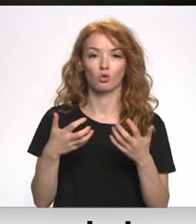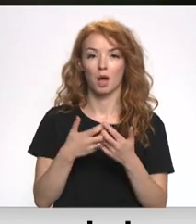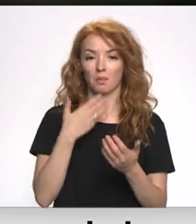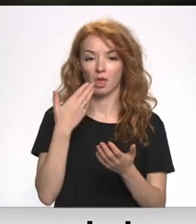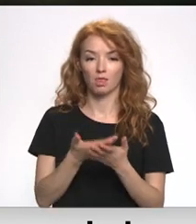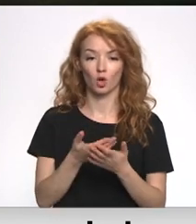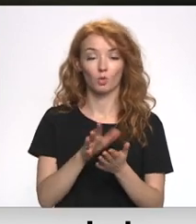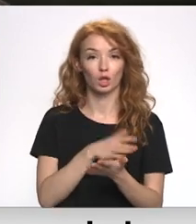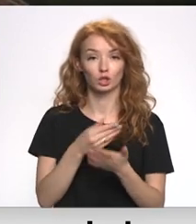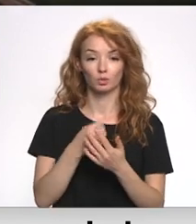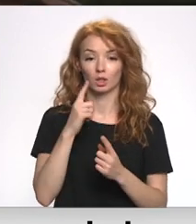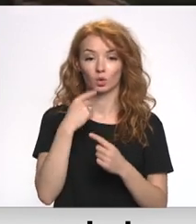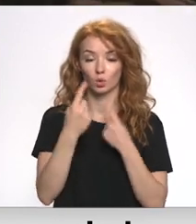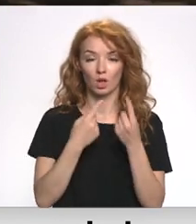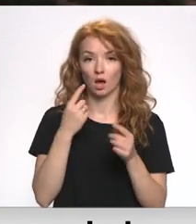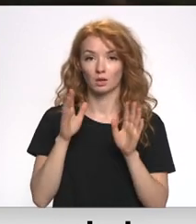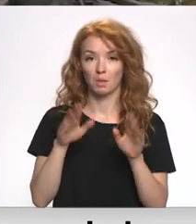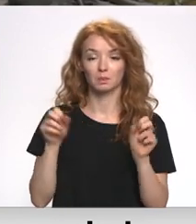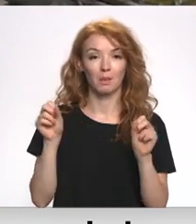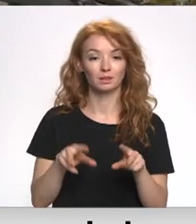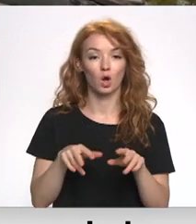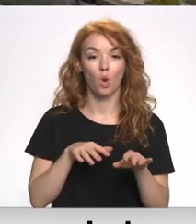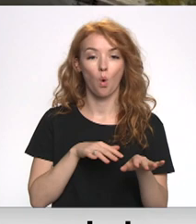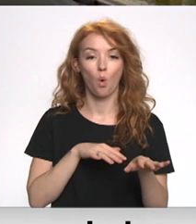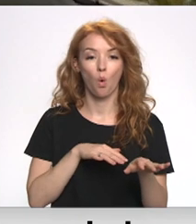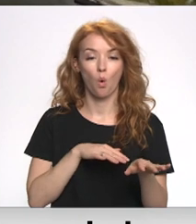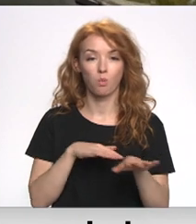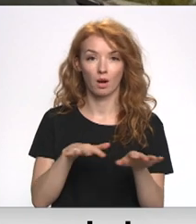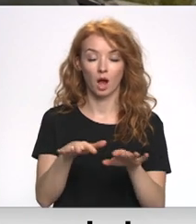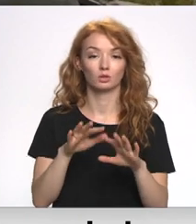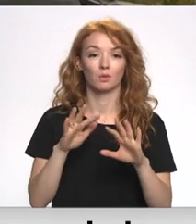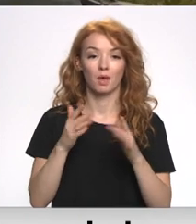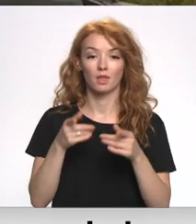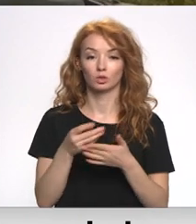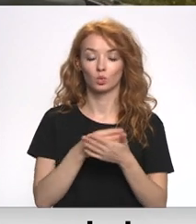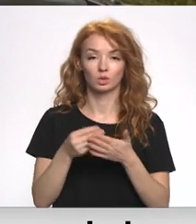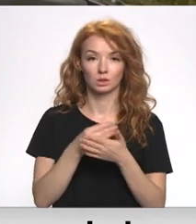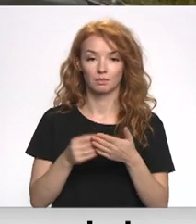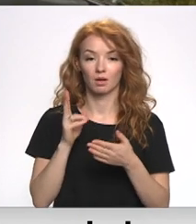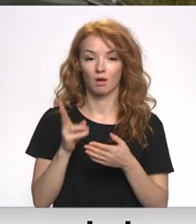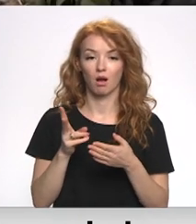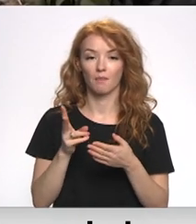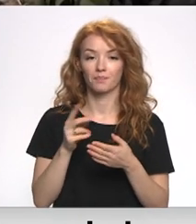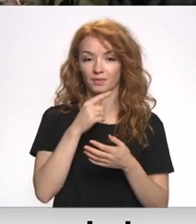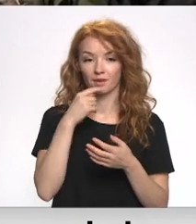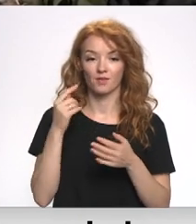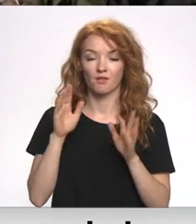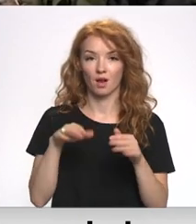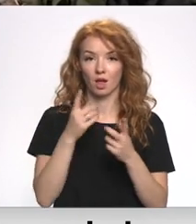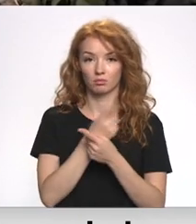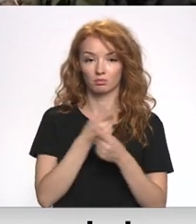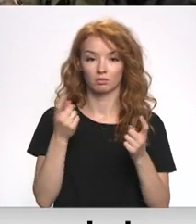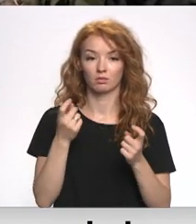šim Krievija runājas par speciālu operāciju. Un tas savukārt varētu nozīmēt, ka Krievija varētu